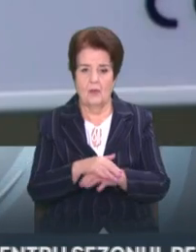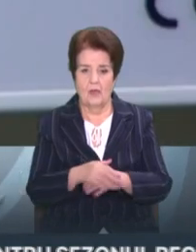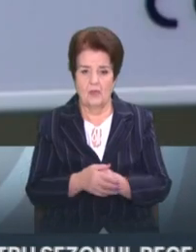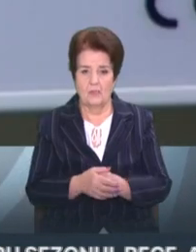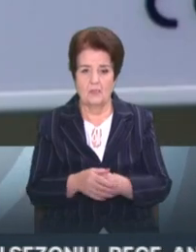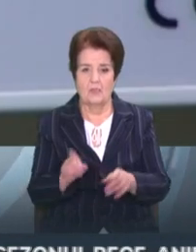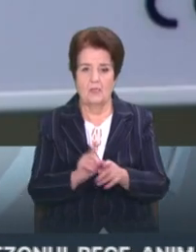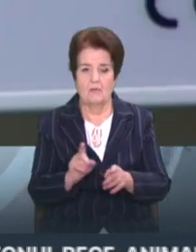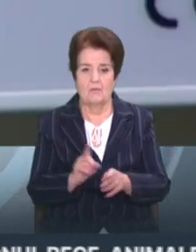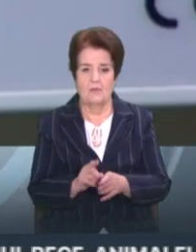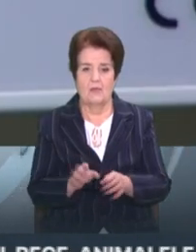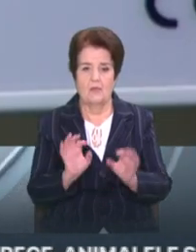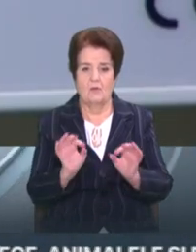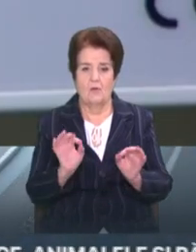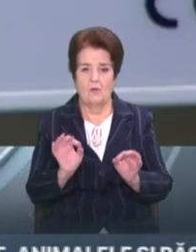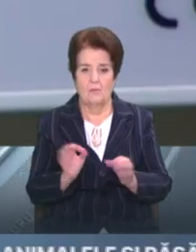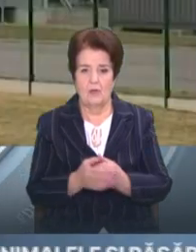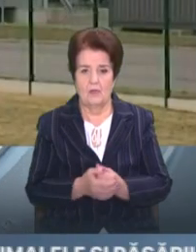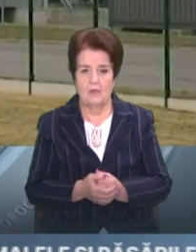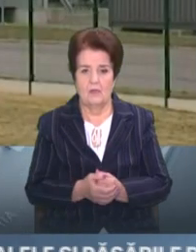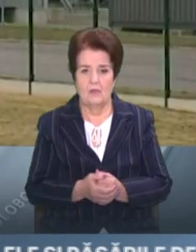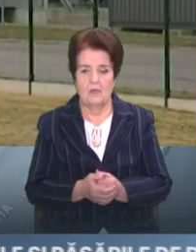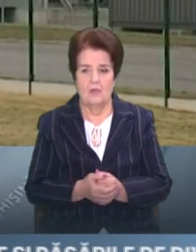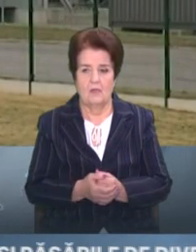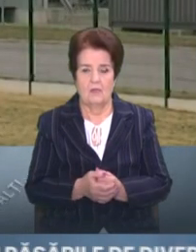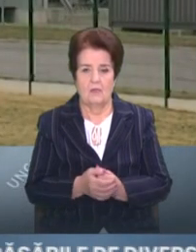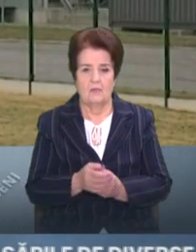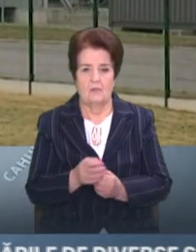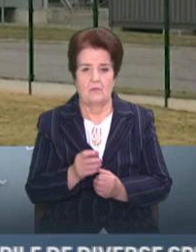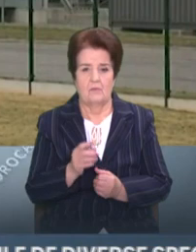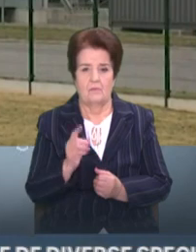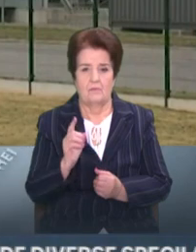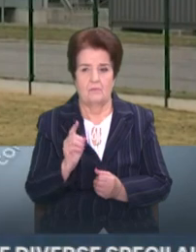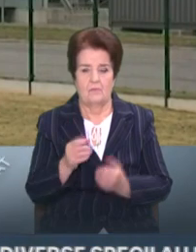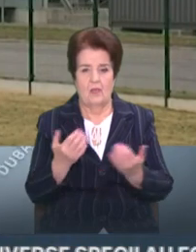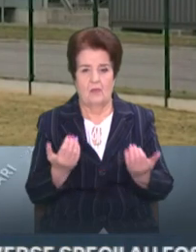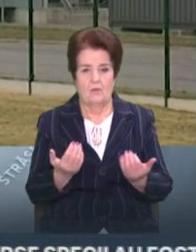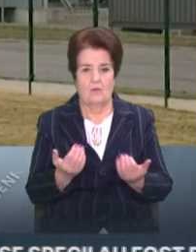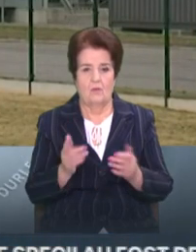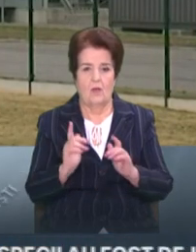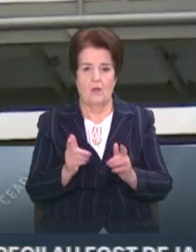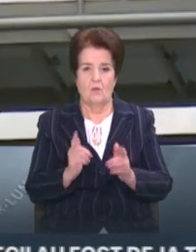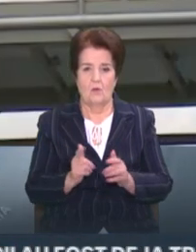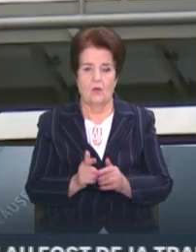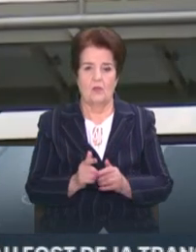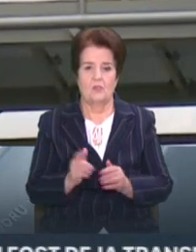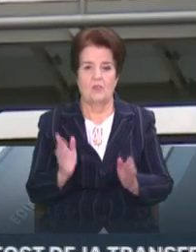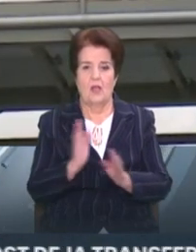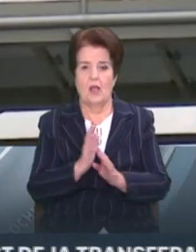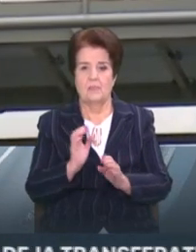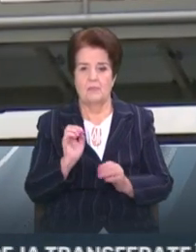prețuri care sunt mai mari decât cele care sunt stabilite în actualul acord. Și aspectul legat